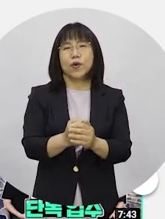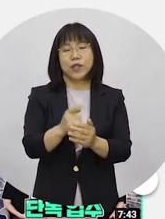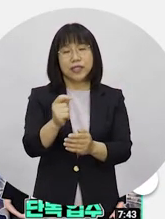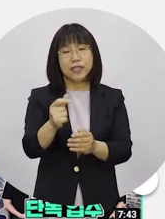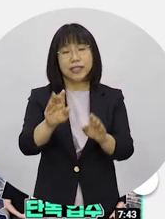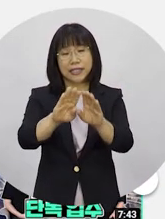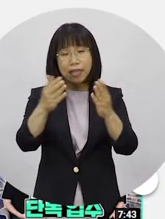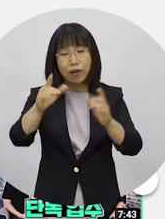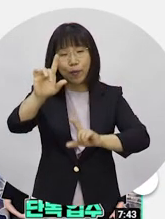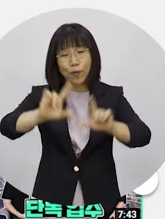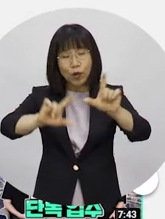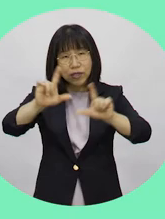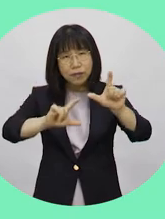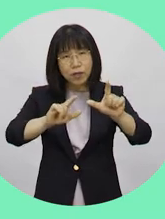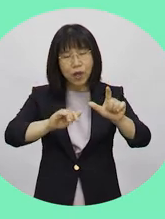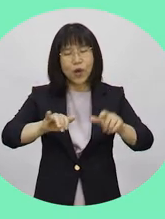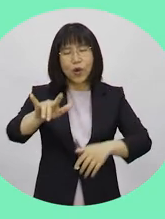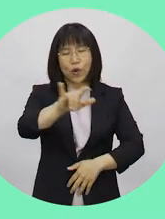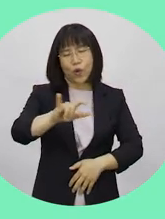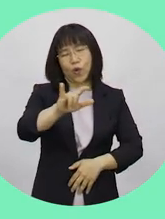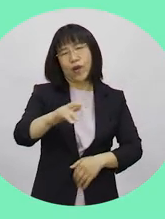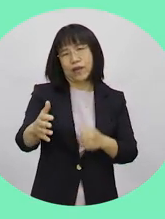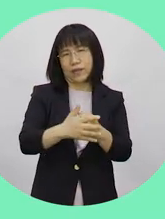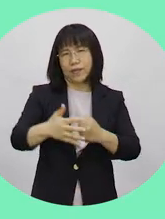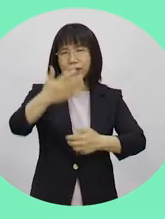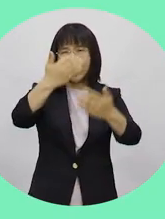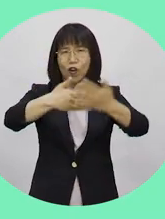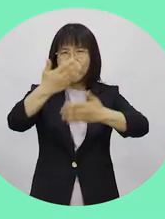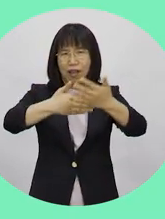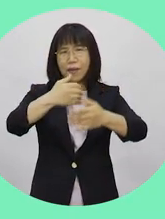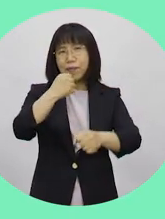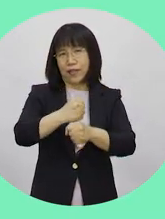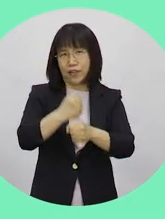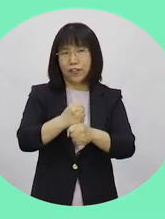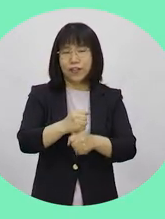작은 도서관 개관 장면은 코로나19로 인해 영상으로